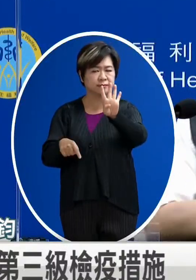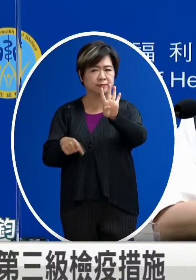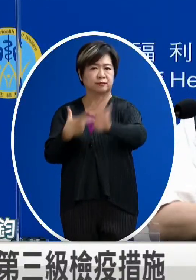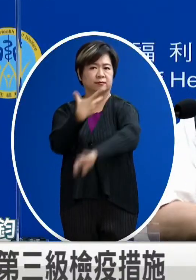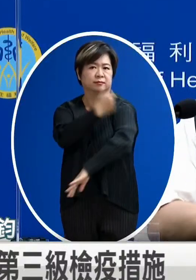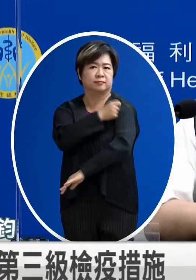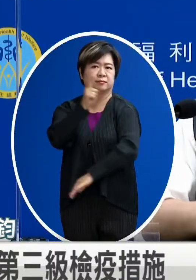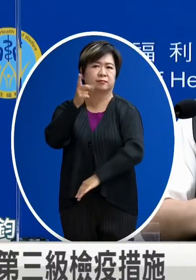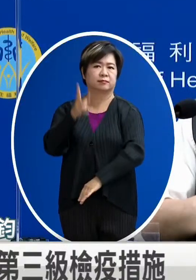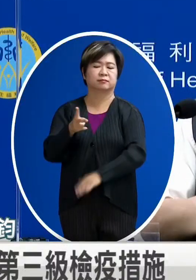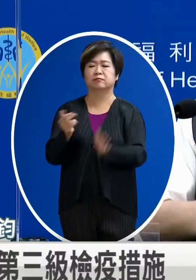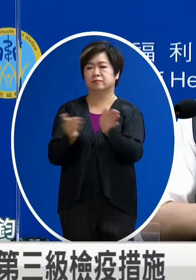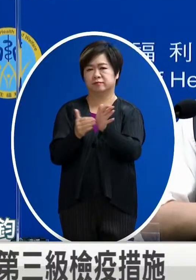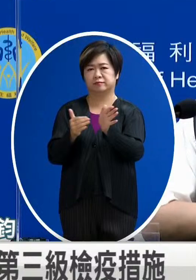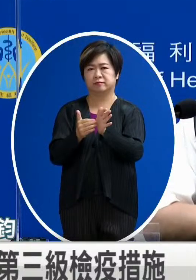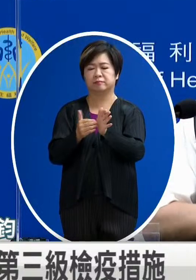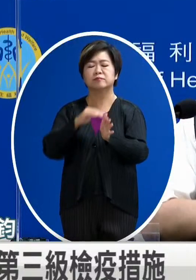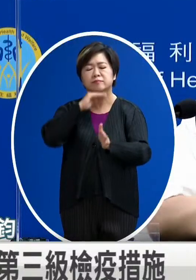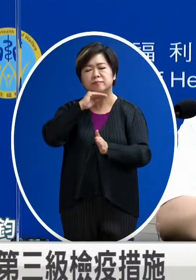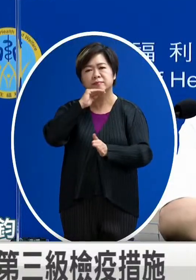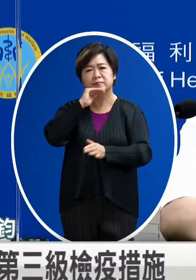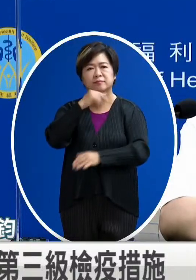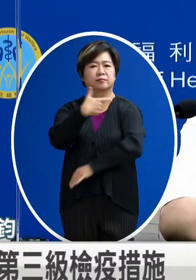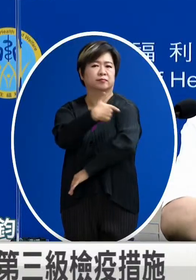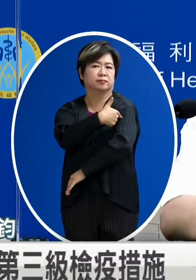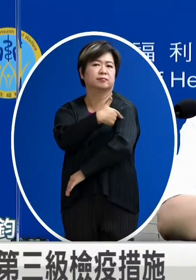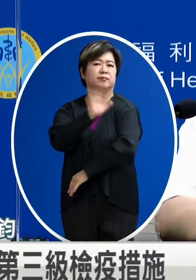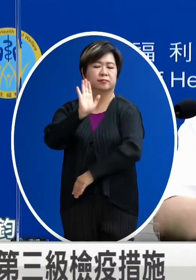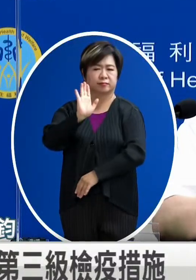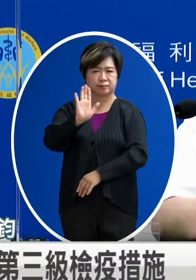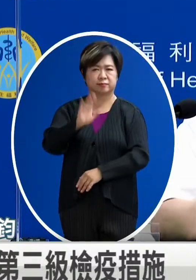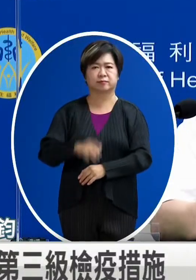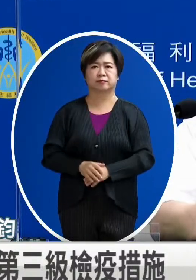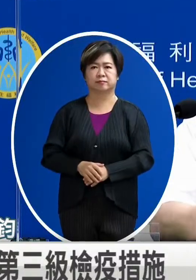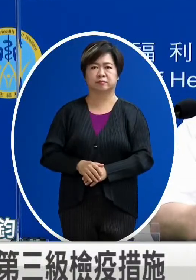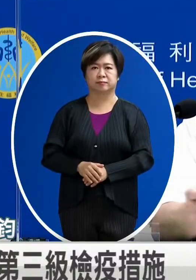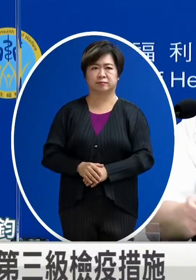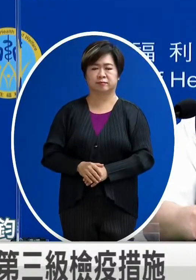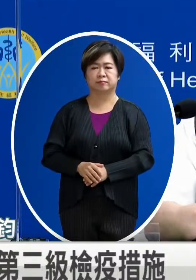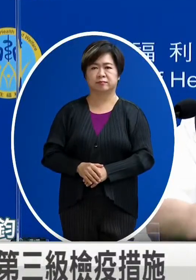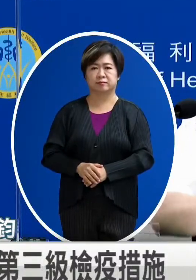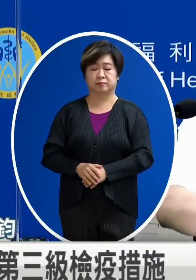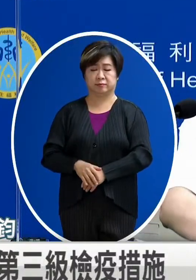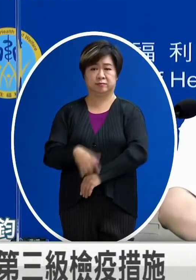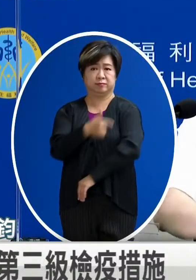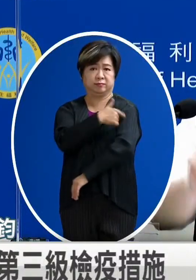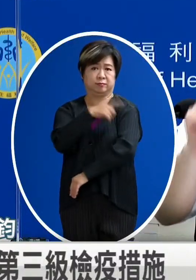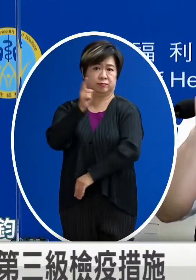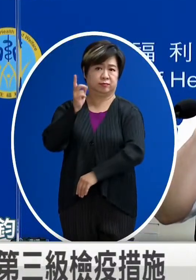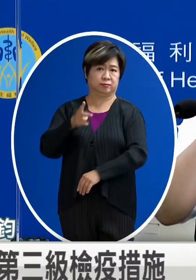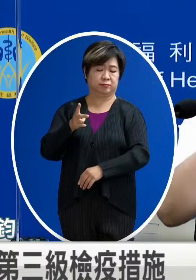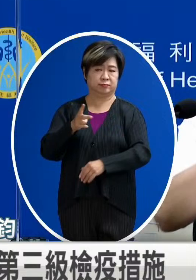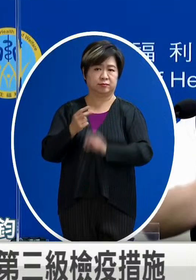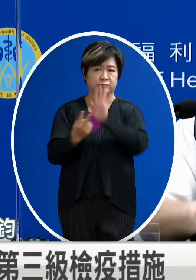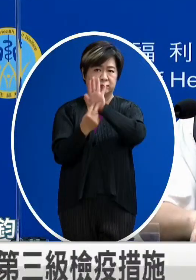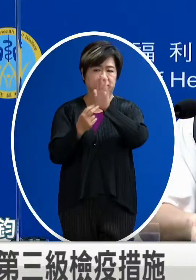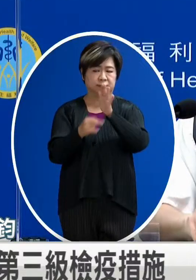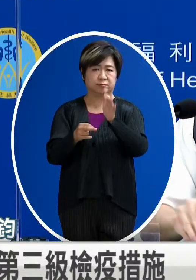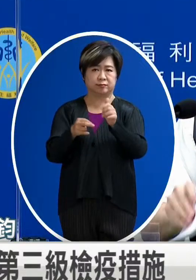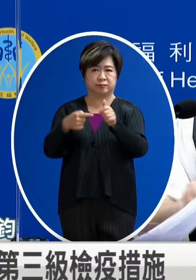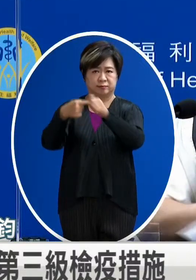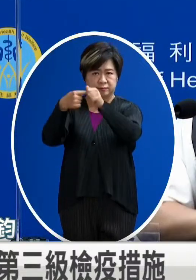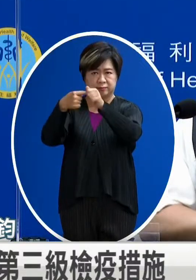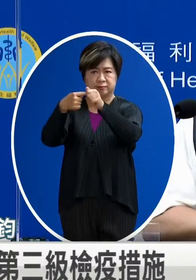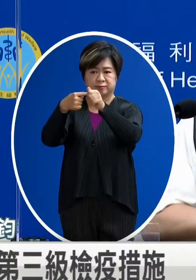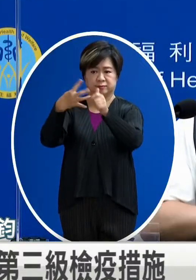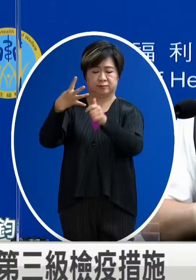过2剂的疫苗，对不起，都有打过疫苗，而且都是属于突破性的感染。那其中序号1